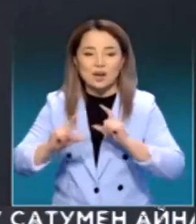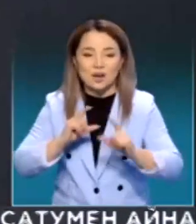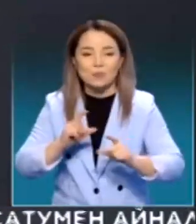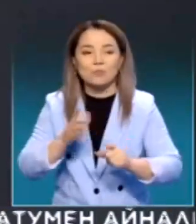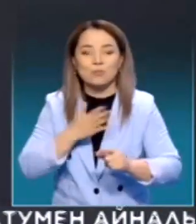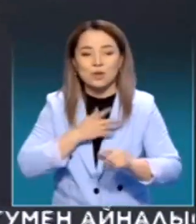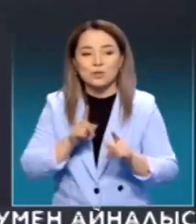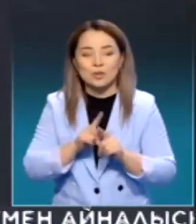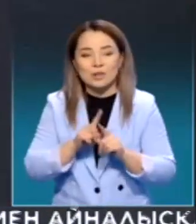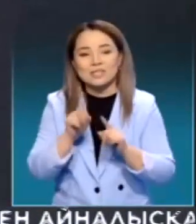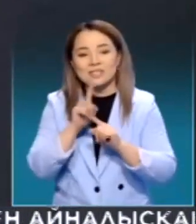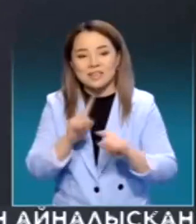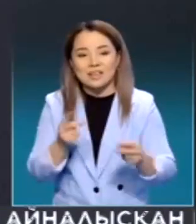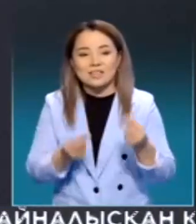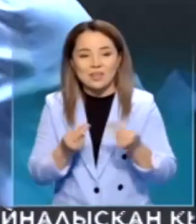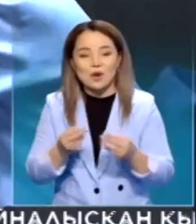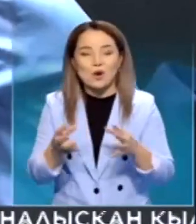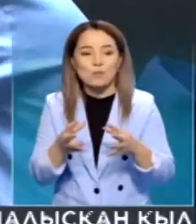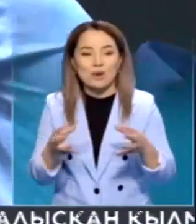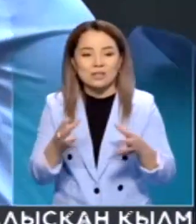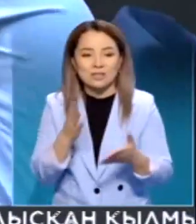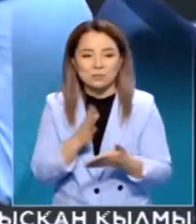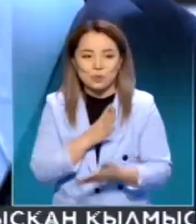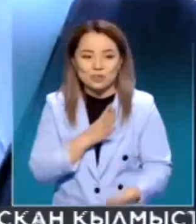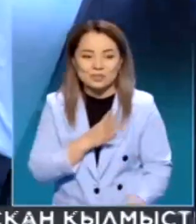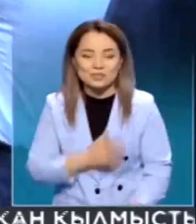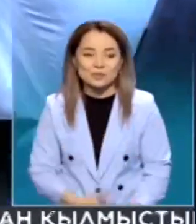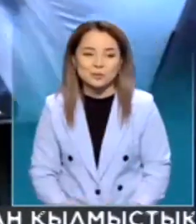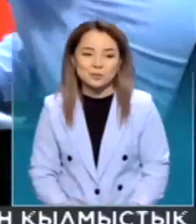соң біздің шахматымыз ерекше болды. Магнитпен.